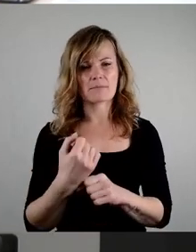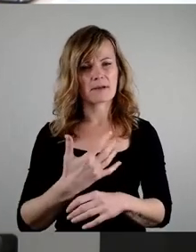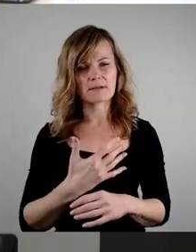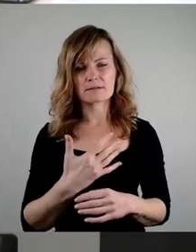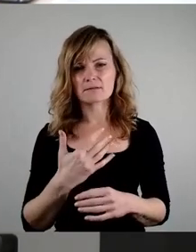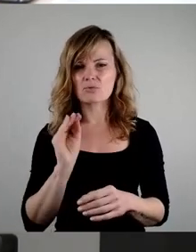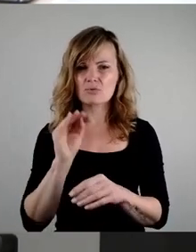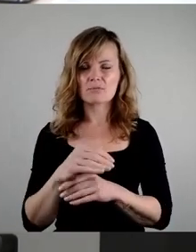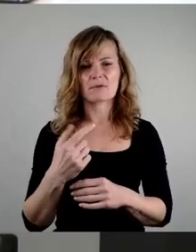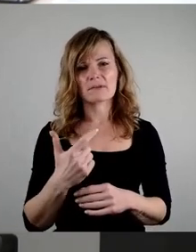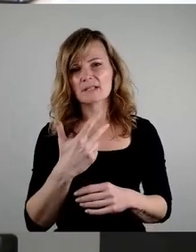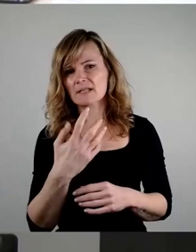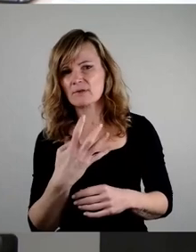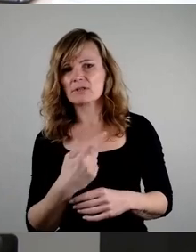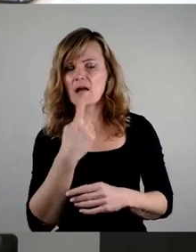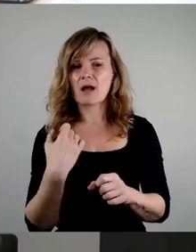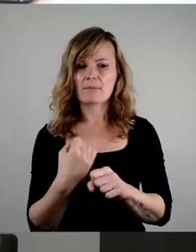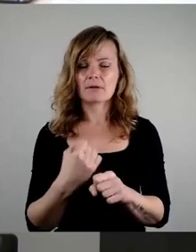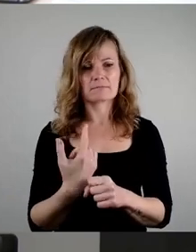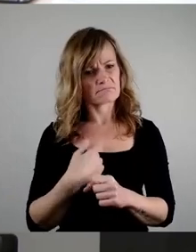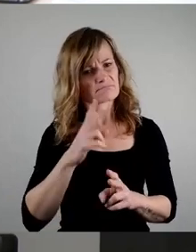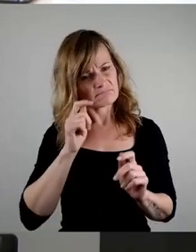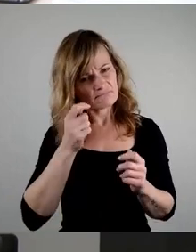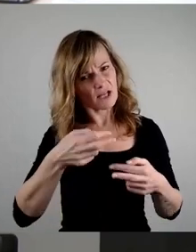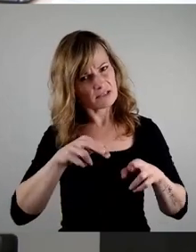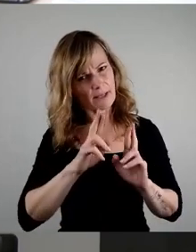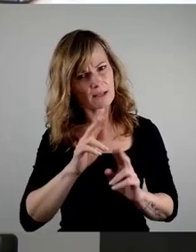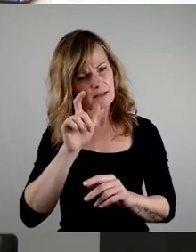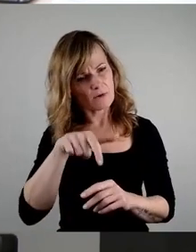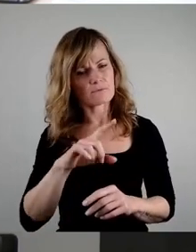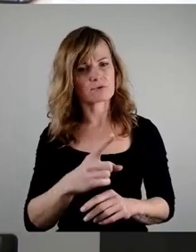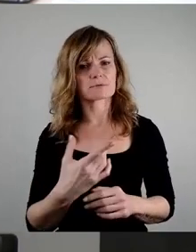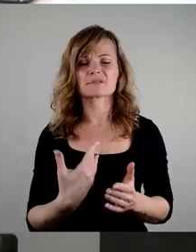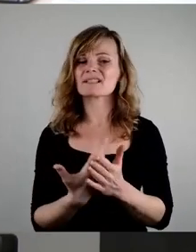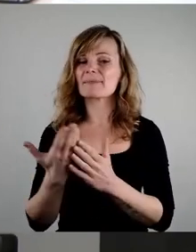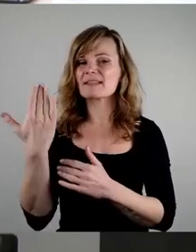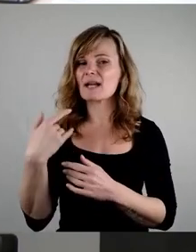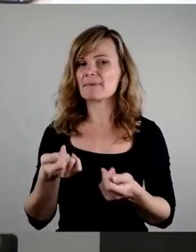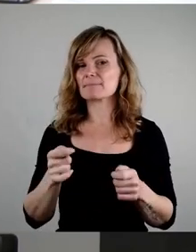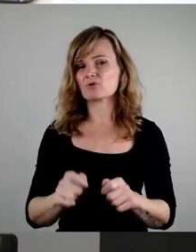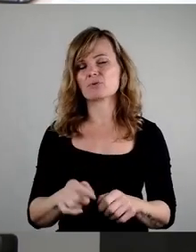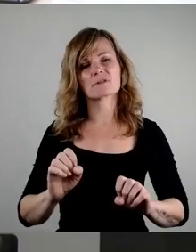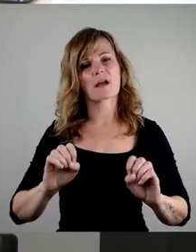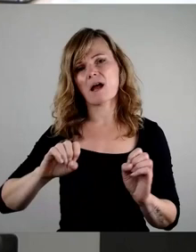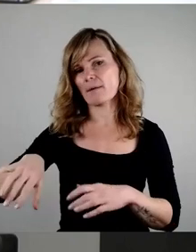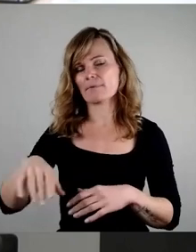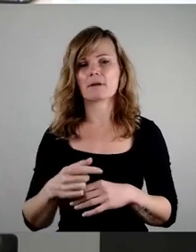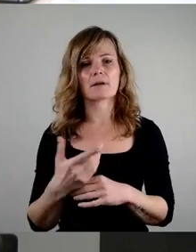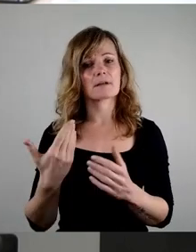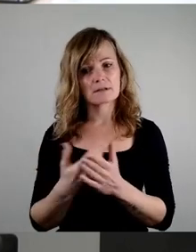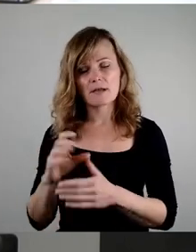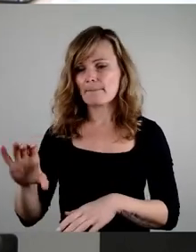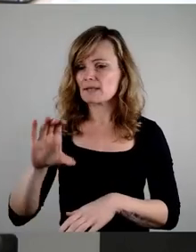fordern daher, den Beschluss von damals aufzuheben und frei werdende Mittel zum Beispiel für Kultur- und Freizeitangebote